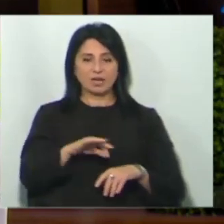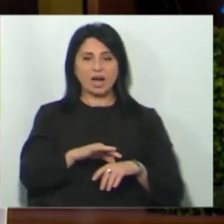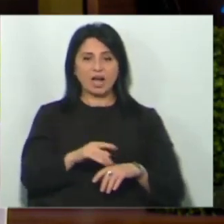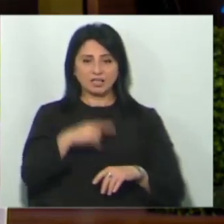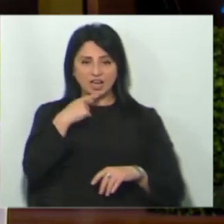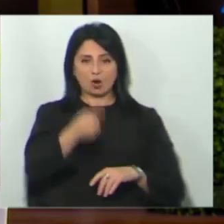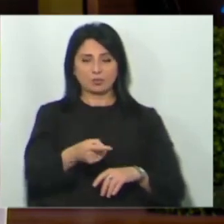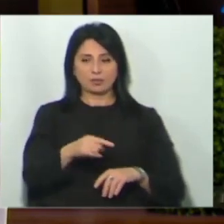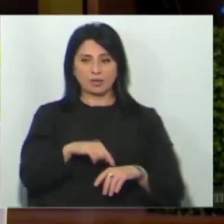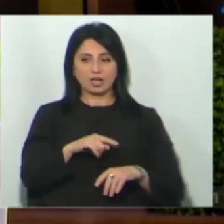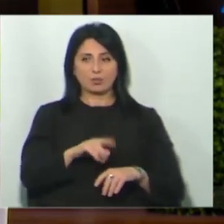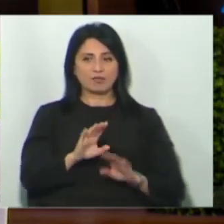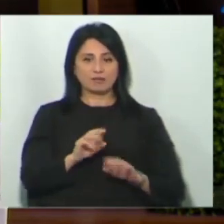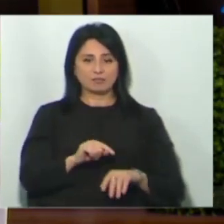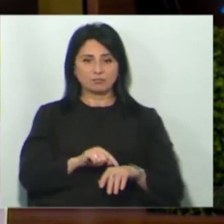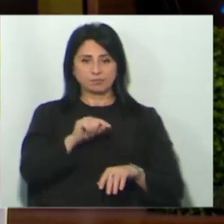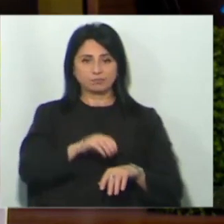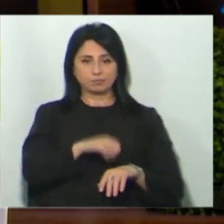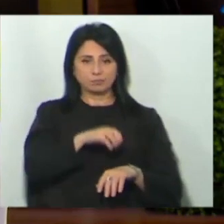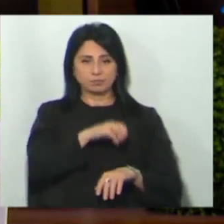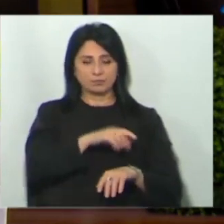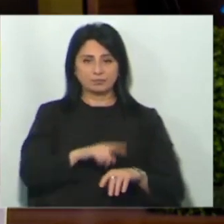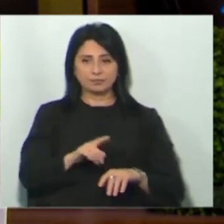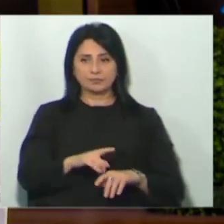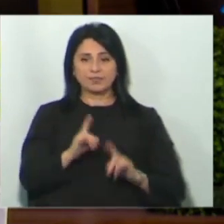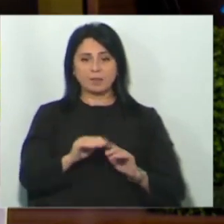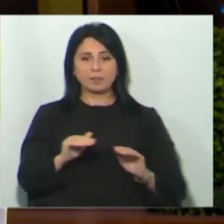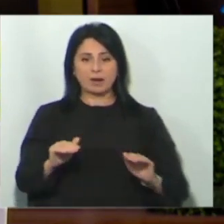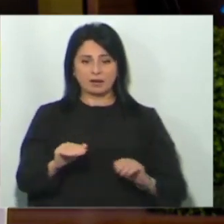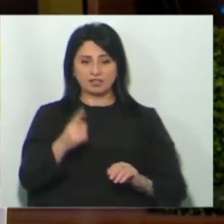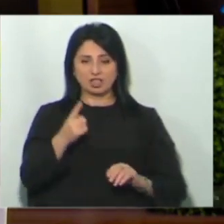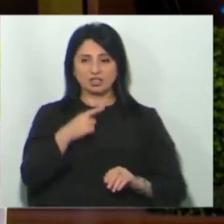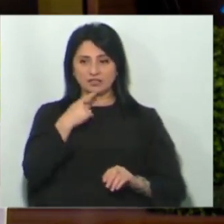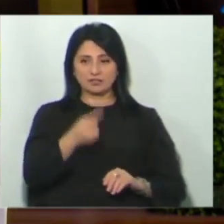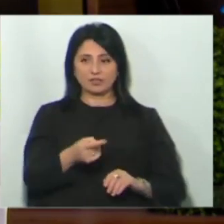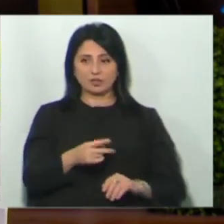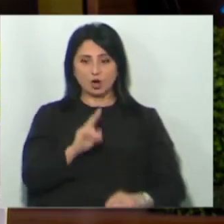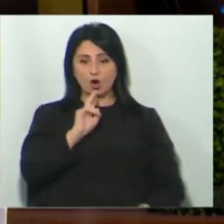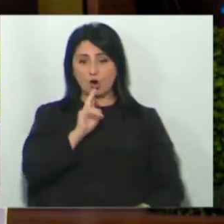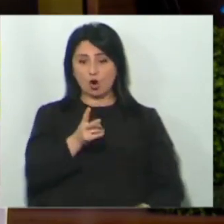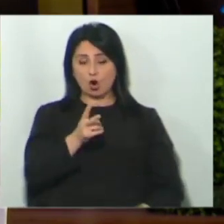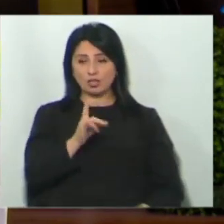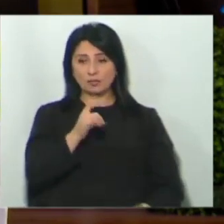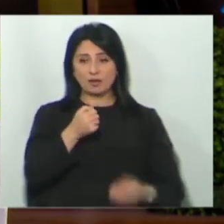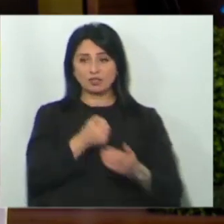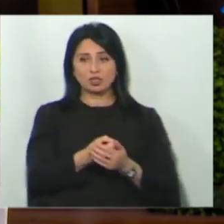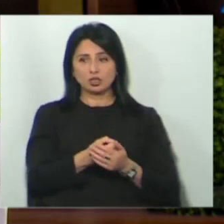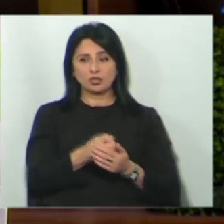սախիս ծարմունակմնեպիս սախիտ։ Երդի ունդավտքակ իտեղ բաղշույպտան մի մարդե պաշի, որ ձլիս ասակամտ է